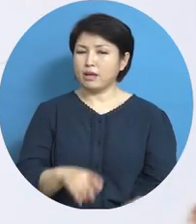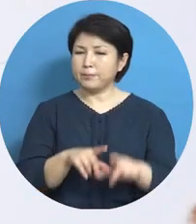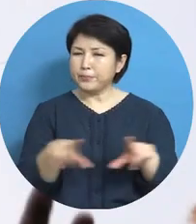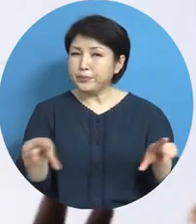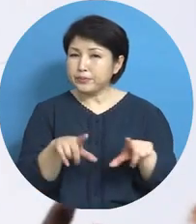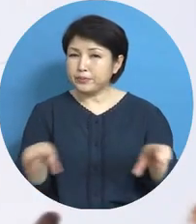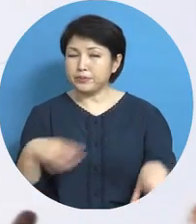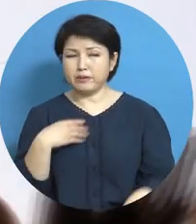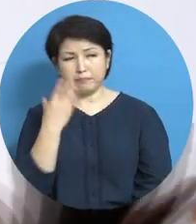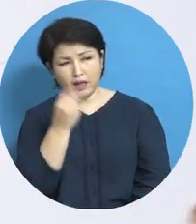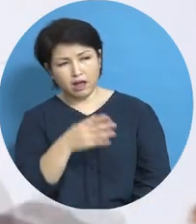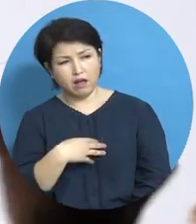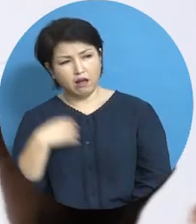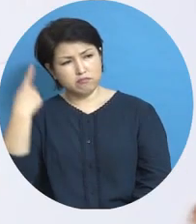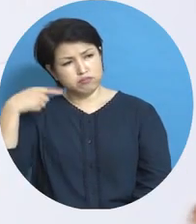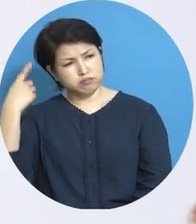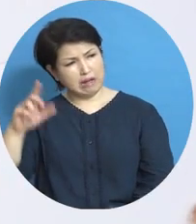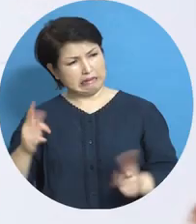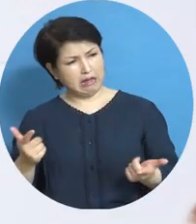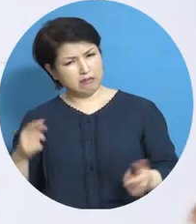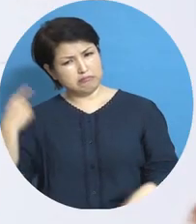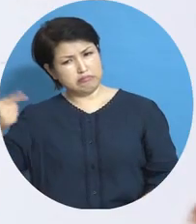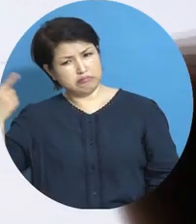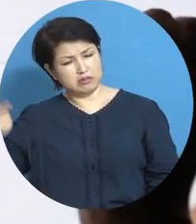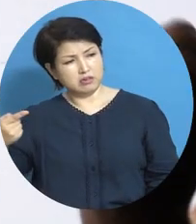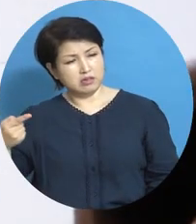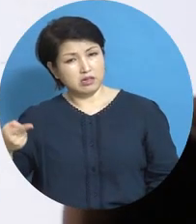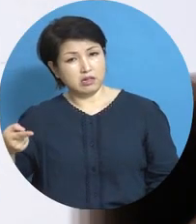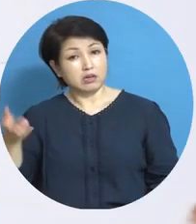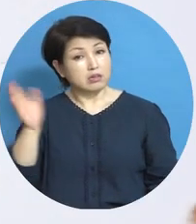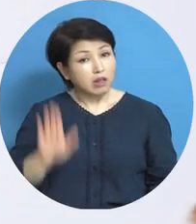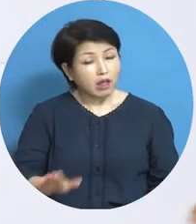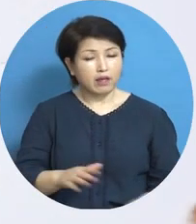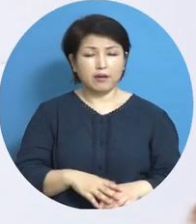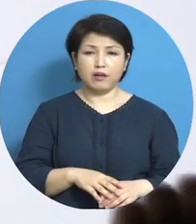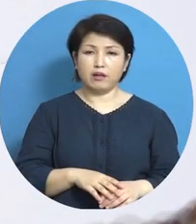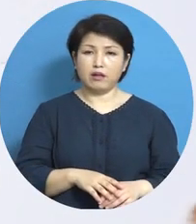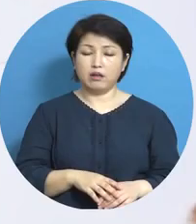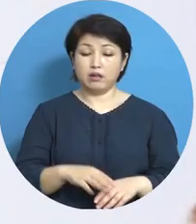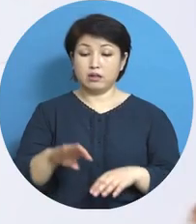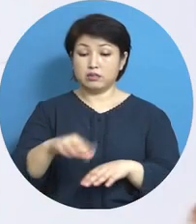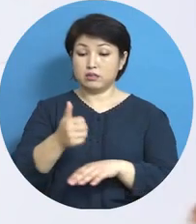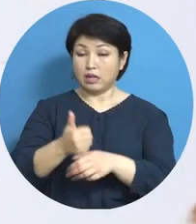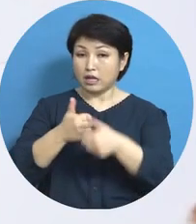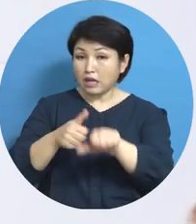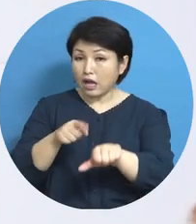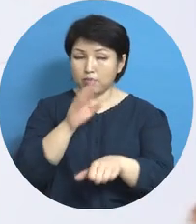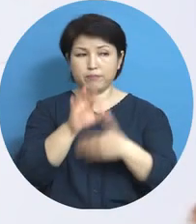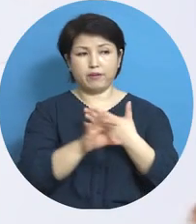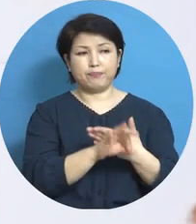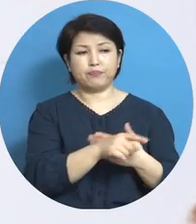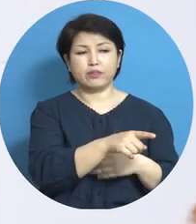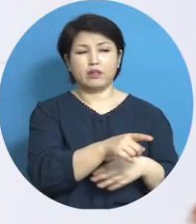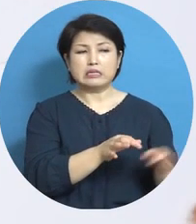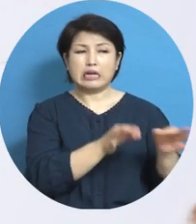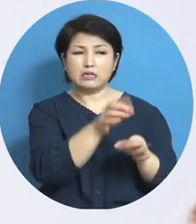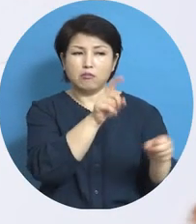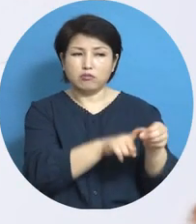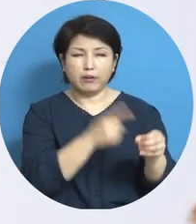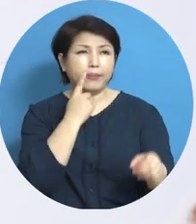이래 생각했을 텐데, 이 사람은 사업을 해가 돈도 많이 번 사람이지만은 이 가난한 사람을 많이 도왔나